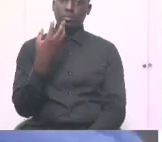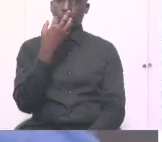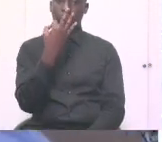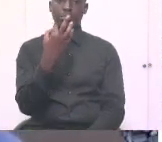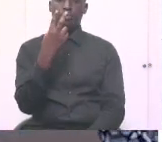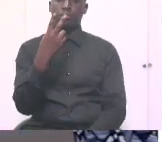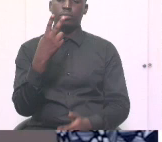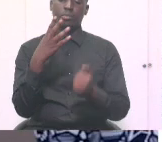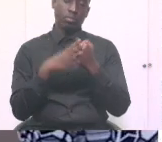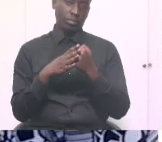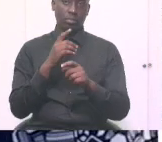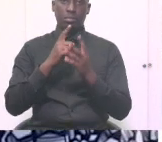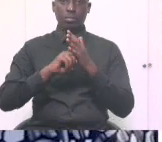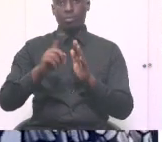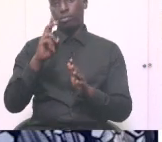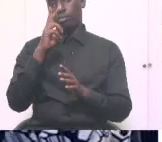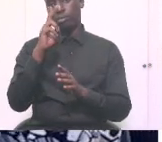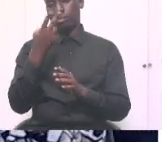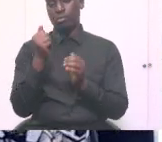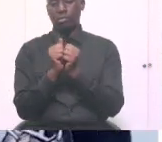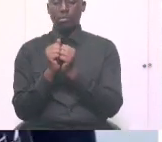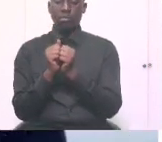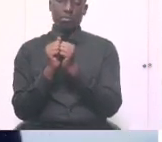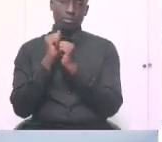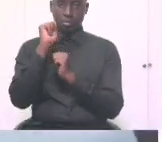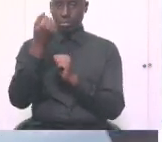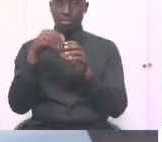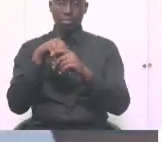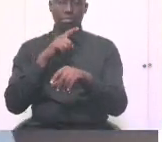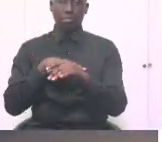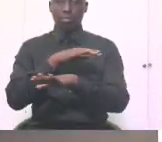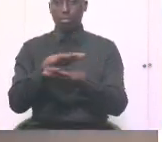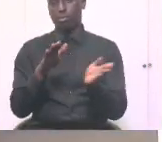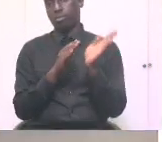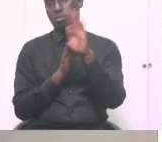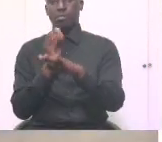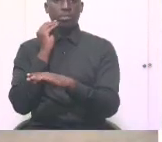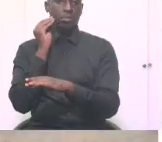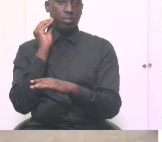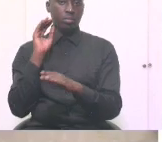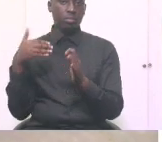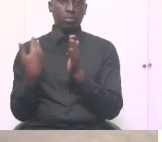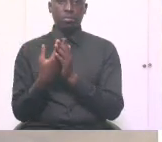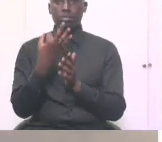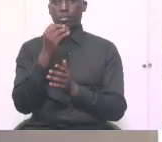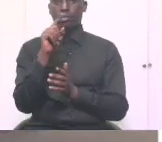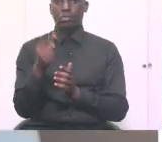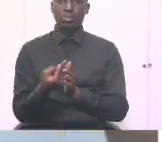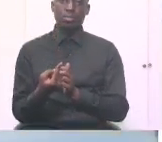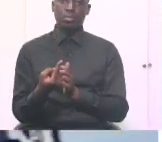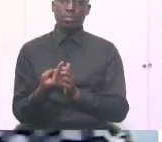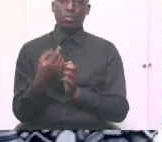5329 zahunze mu mwaka w'2015 mu gihe abamaze gutahuka bagera ku